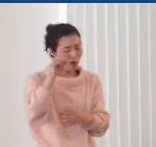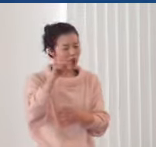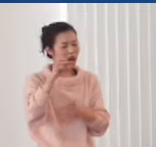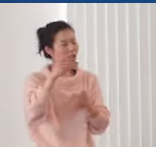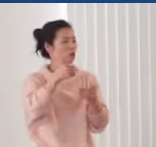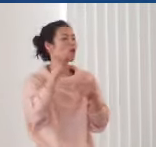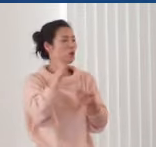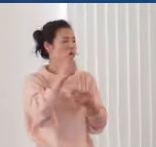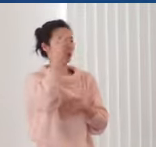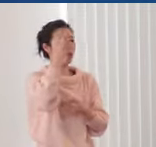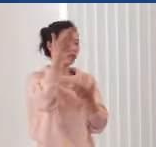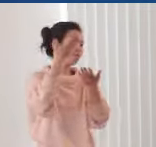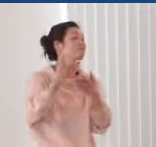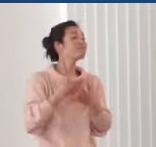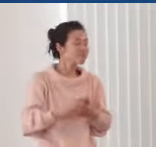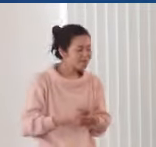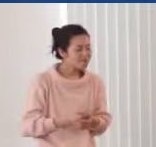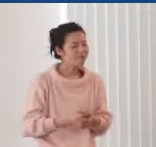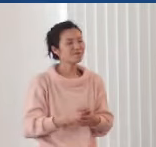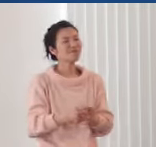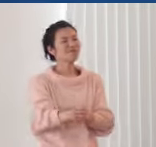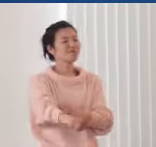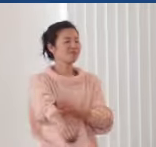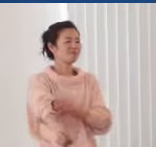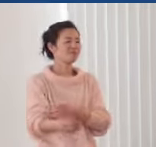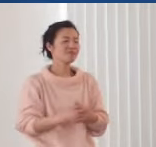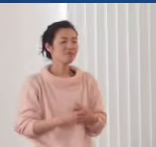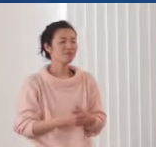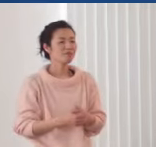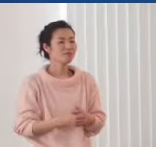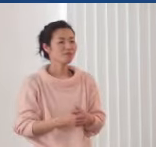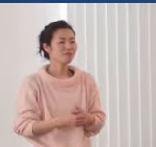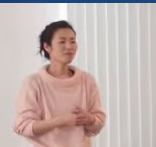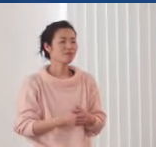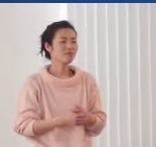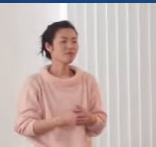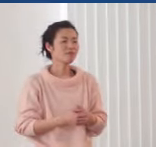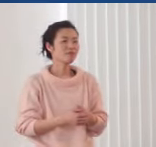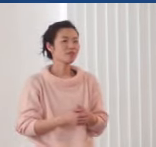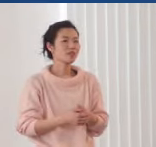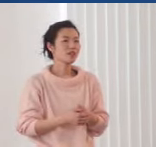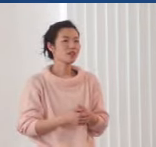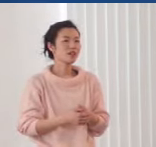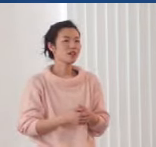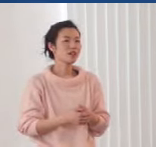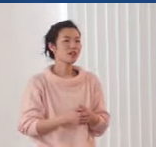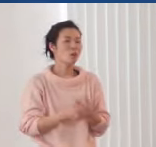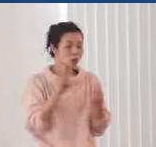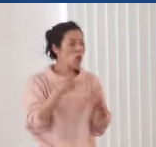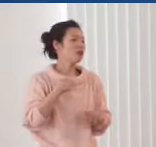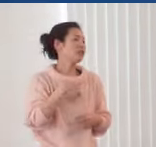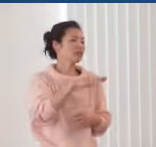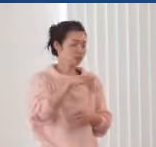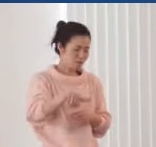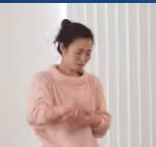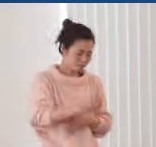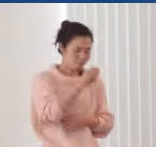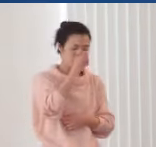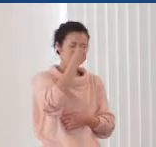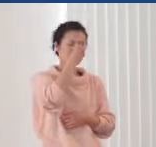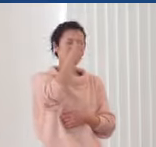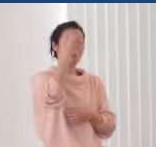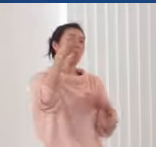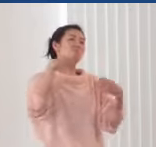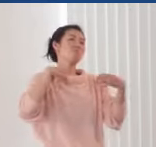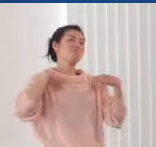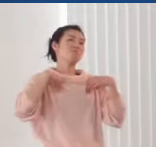ベルの塔から始まってるっちゃそうなんですけども、人間はすぐにこの思いおごり高ぶってですね、何でも分かっている金をできる金に